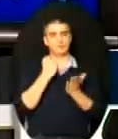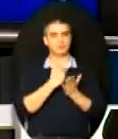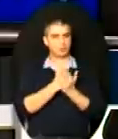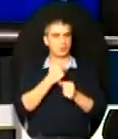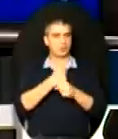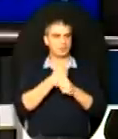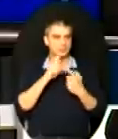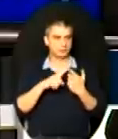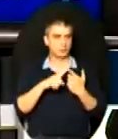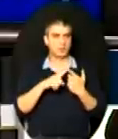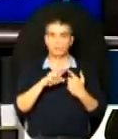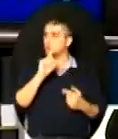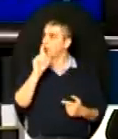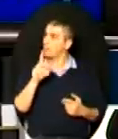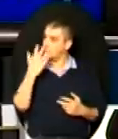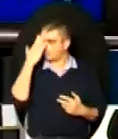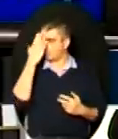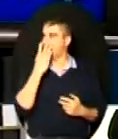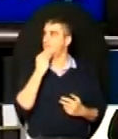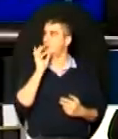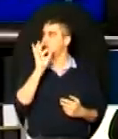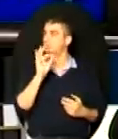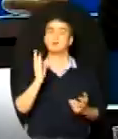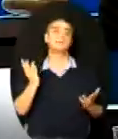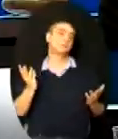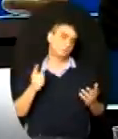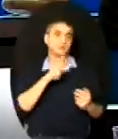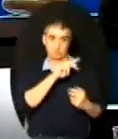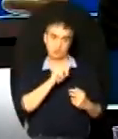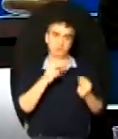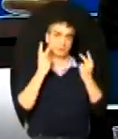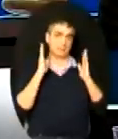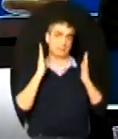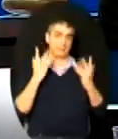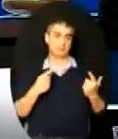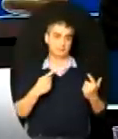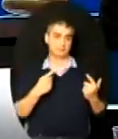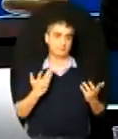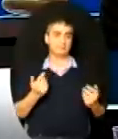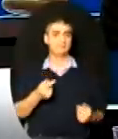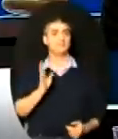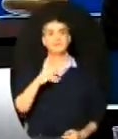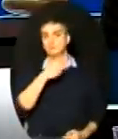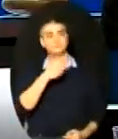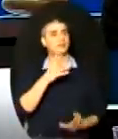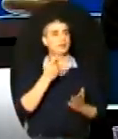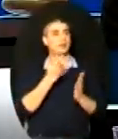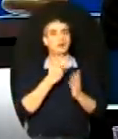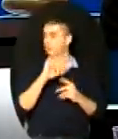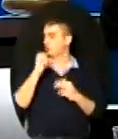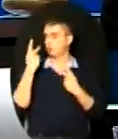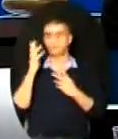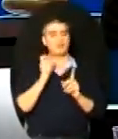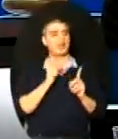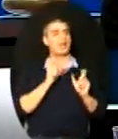ברישיונות תעסוקה נכונים. ואולי להכיר ביהדותם. זה נושא שהוא קריטי, אגב. ובין אם זה בהסרת